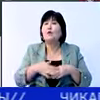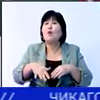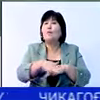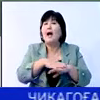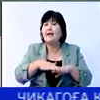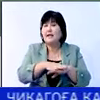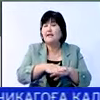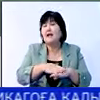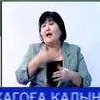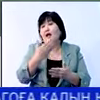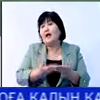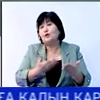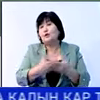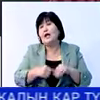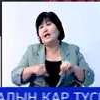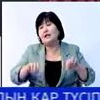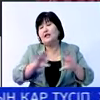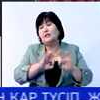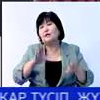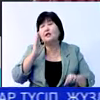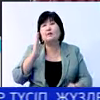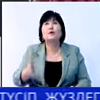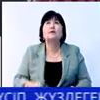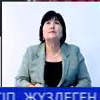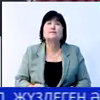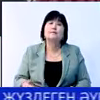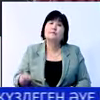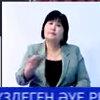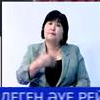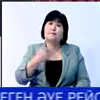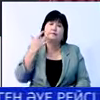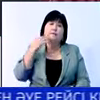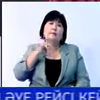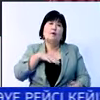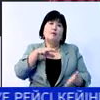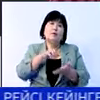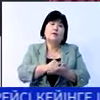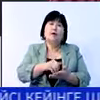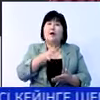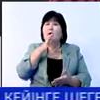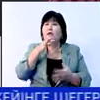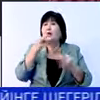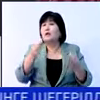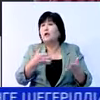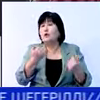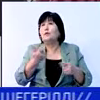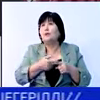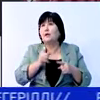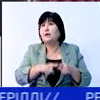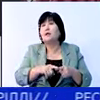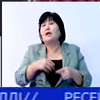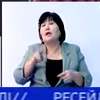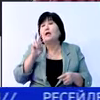базарларда консультациялық кеңестер беретін болады. Біз жұмыста болғандықтан көп кезде қол боса бермейді, сондықтан